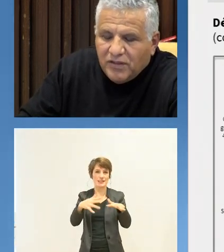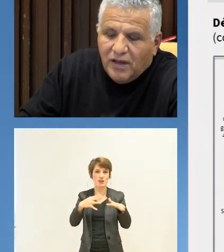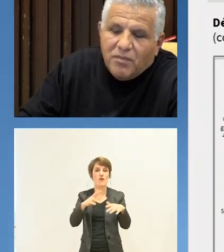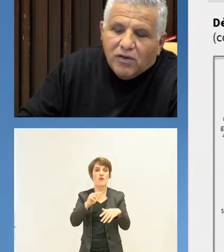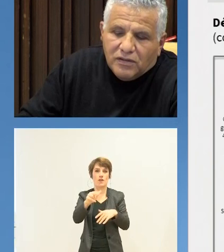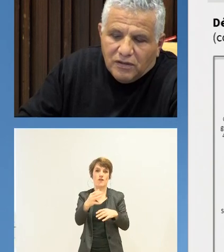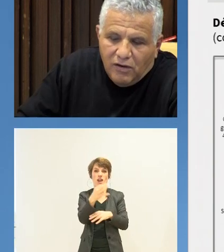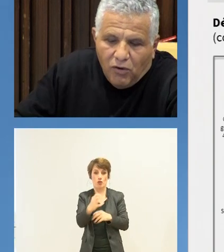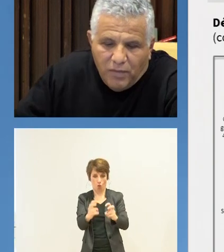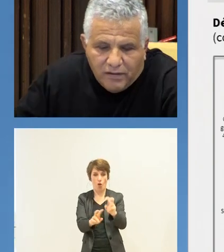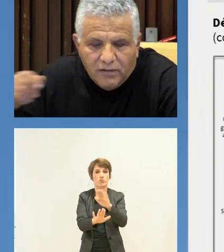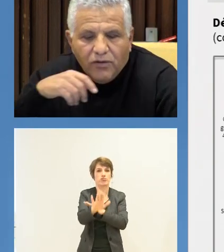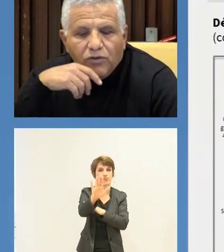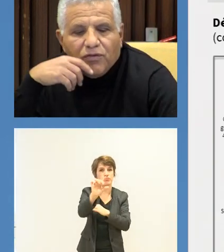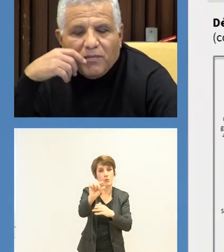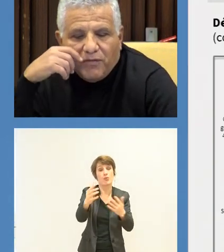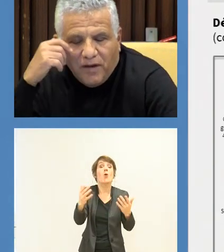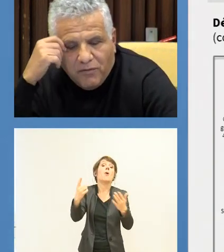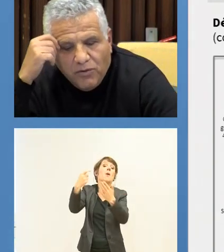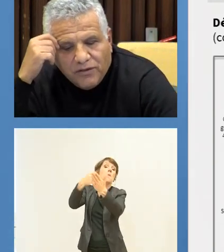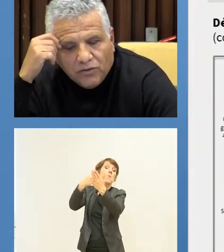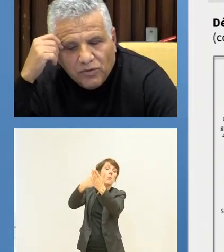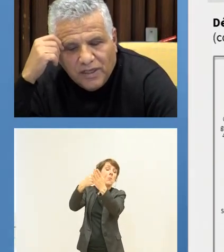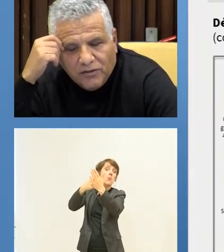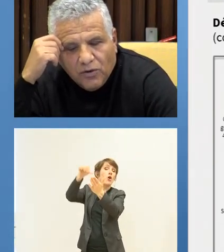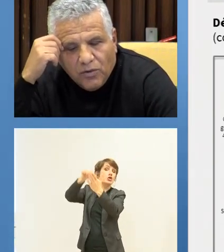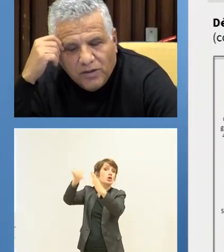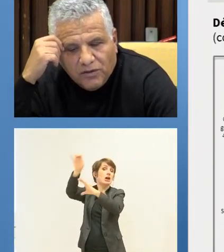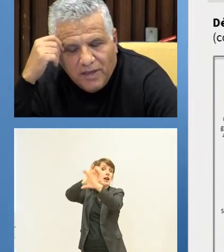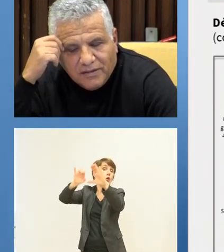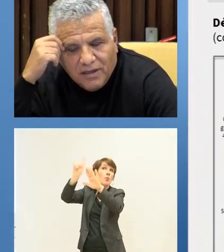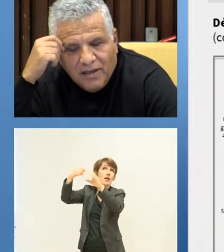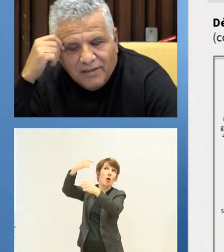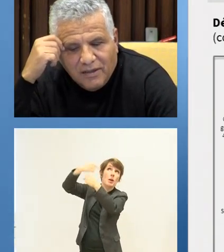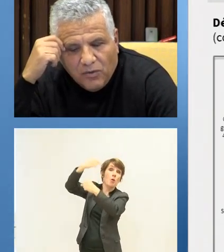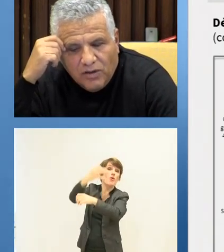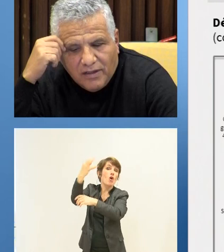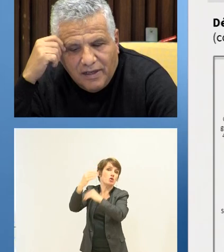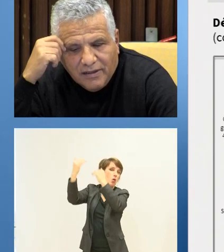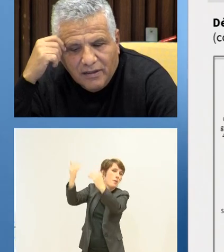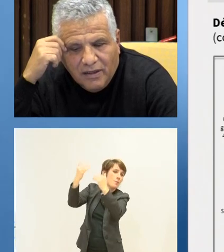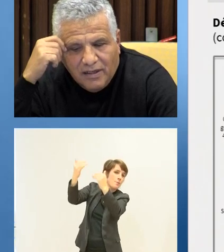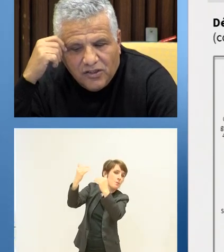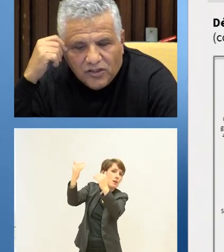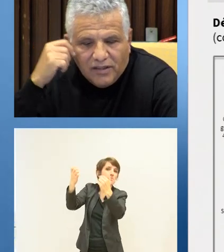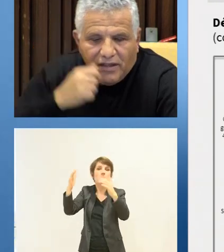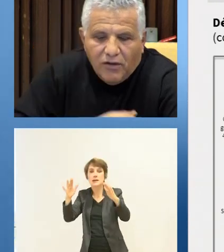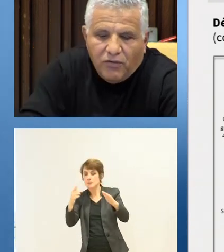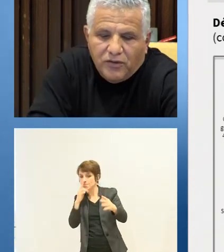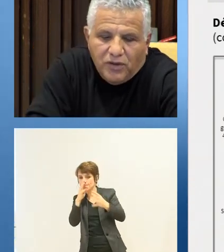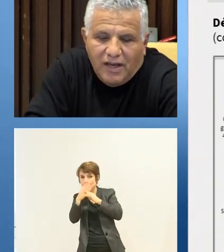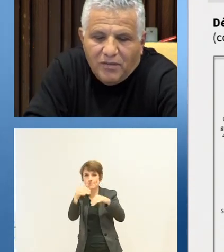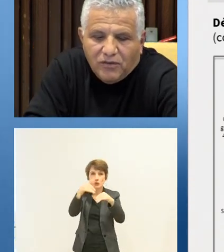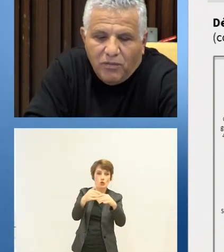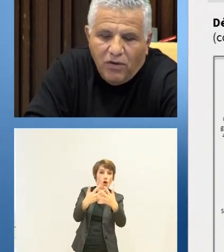même sir la banque centrale européenne ne devrait pas faire évoluer son taux dire acteur au premier semestre ces montants intègrent les charges d'intérêts